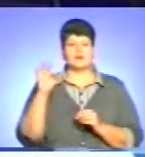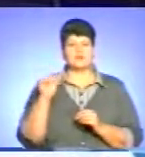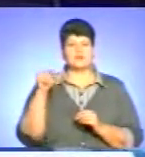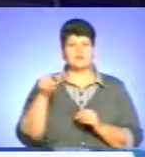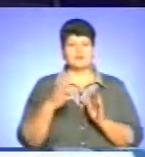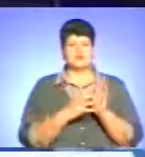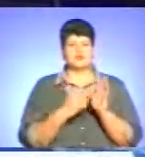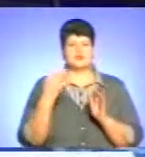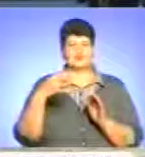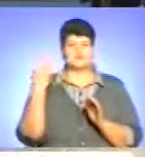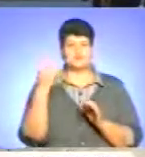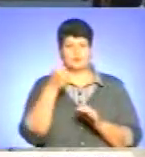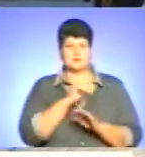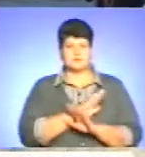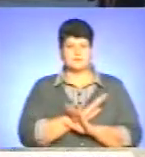року.